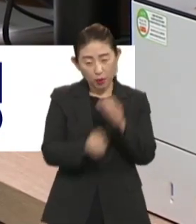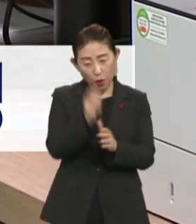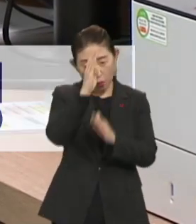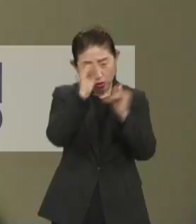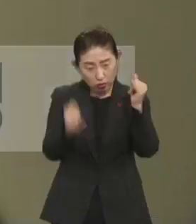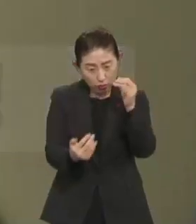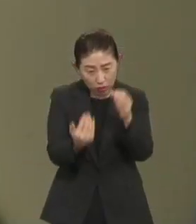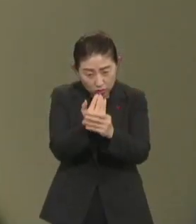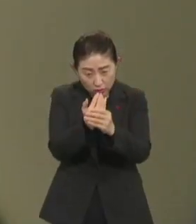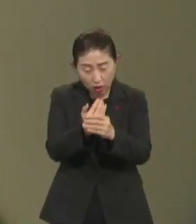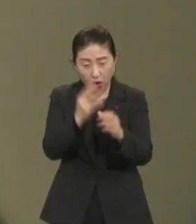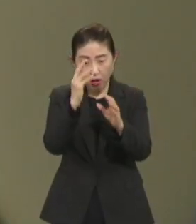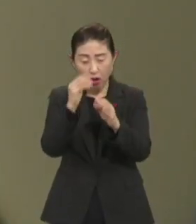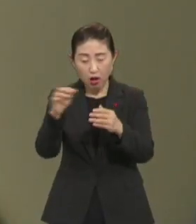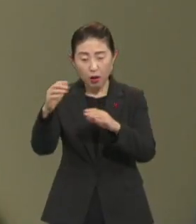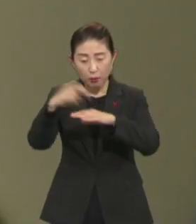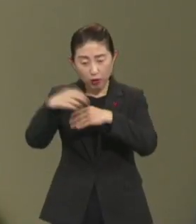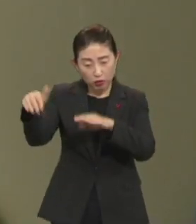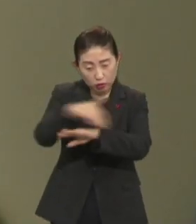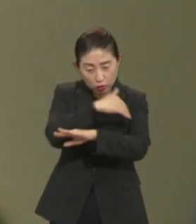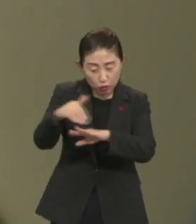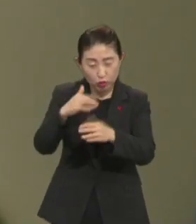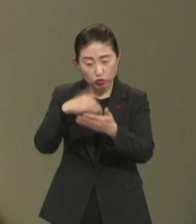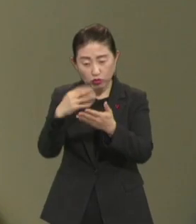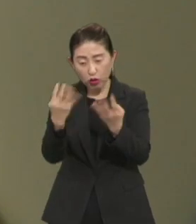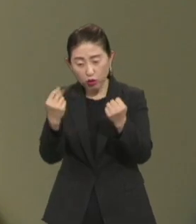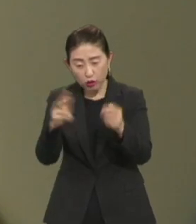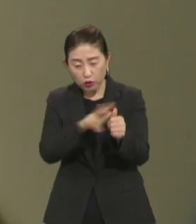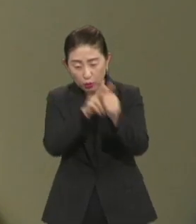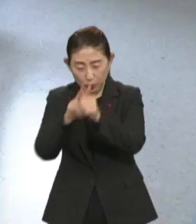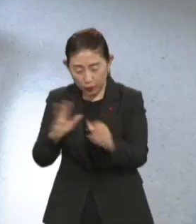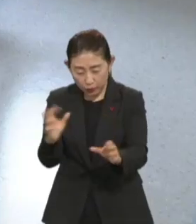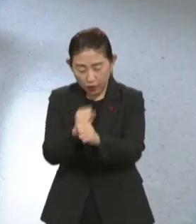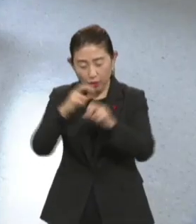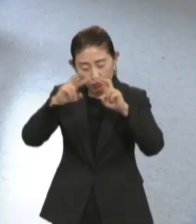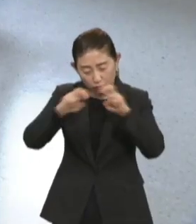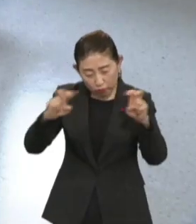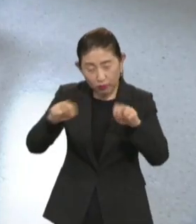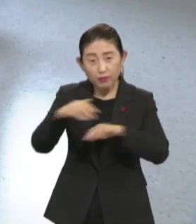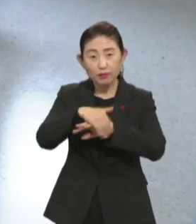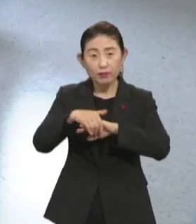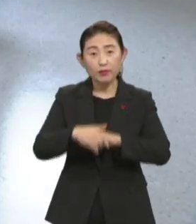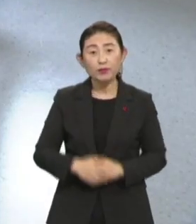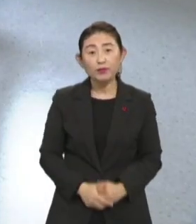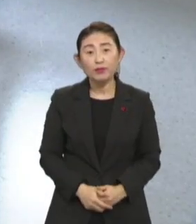발생과 진료 이용 통계를 체계적으로 수집 분석할 계획입니다